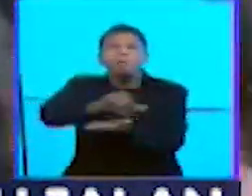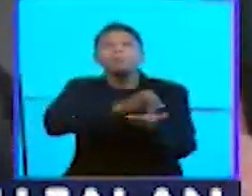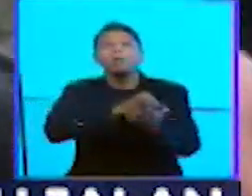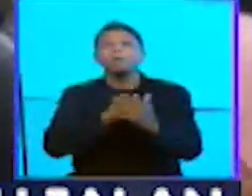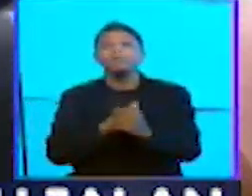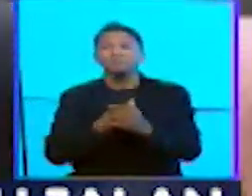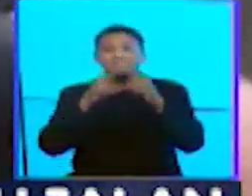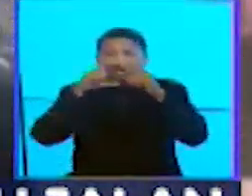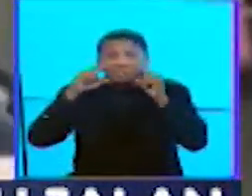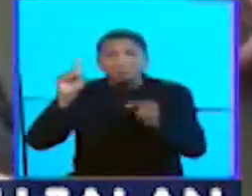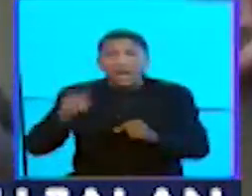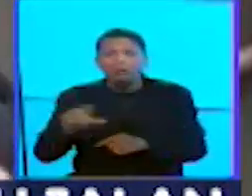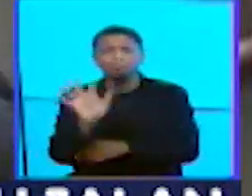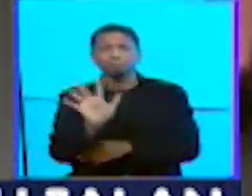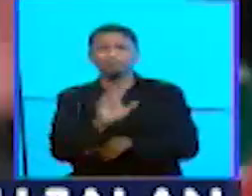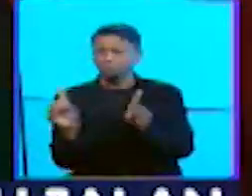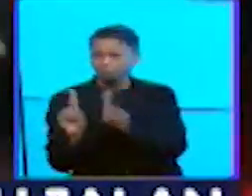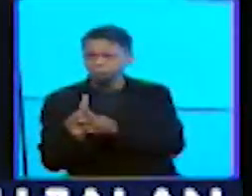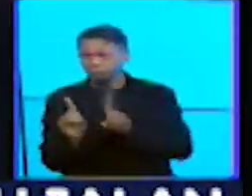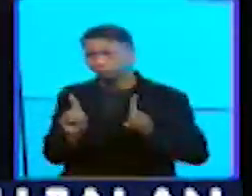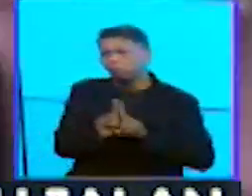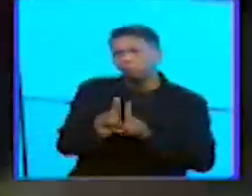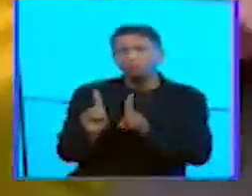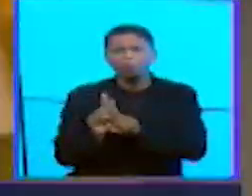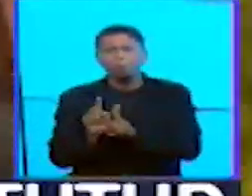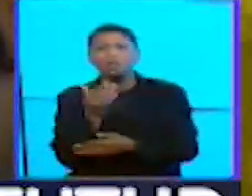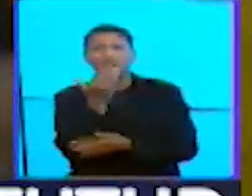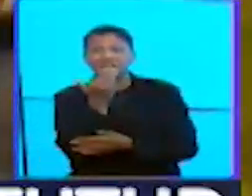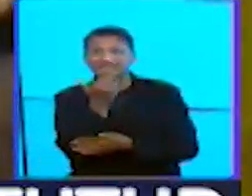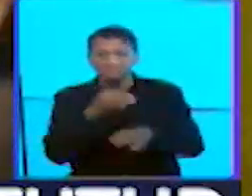jarak fisik, mereka menikmati nasi liwet yang disuguhkan di atas daun pisang.